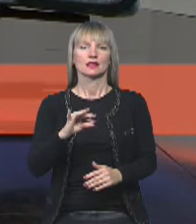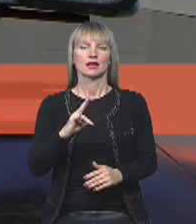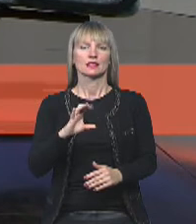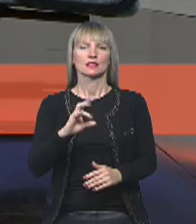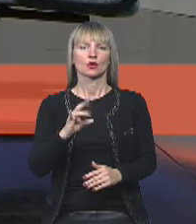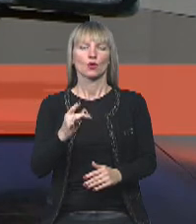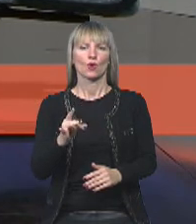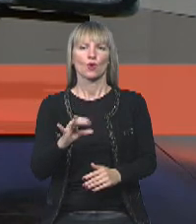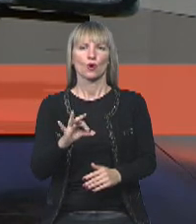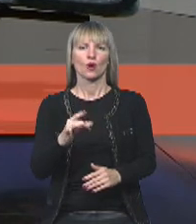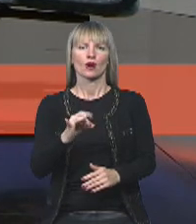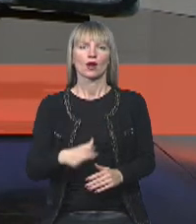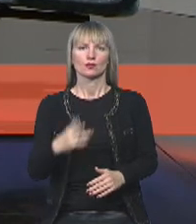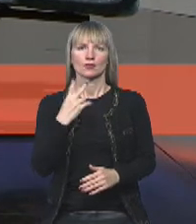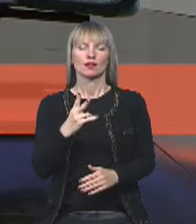Павлік, яка є